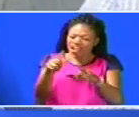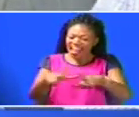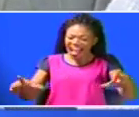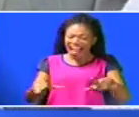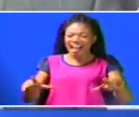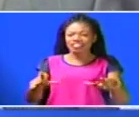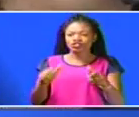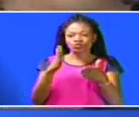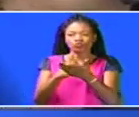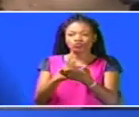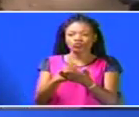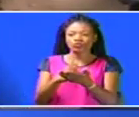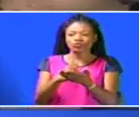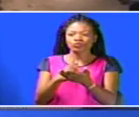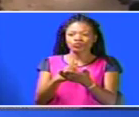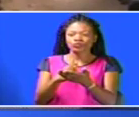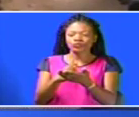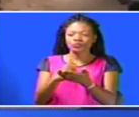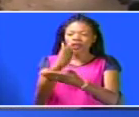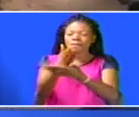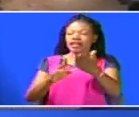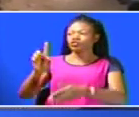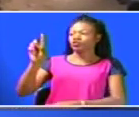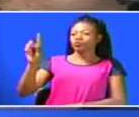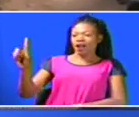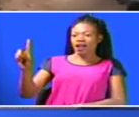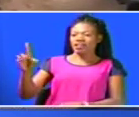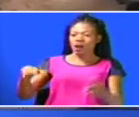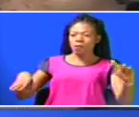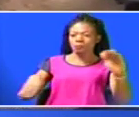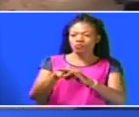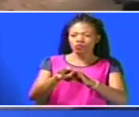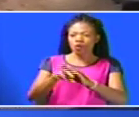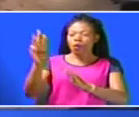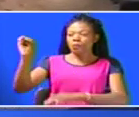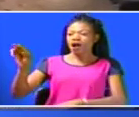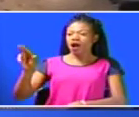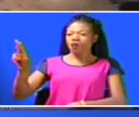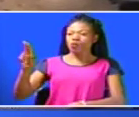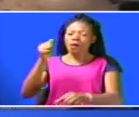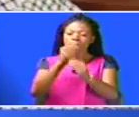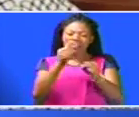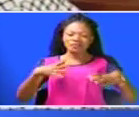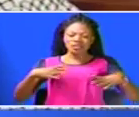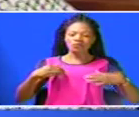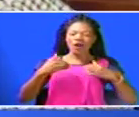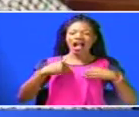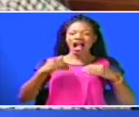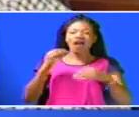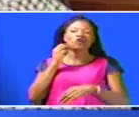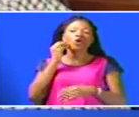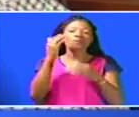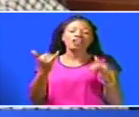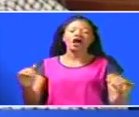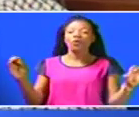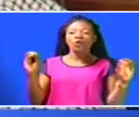original allottees. Awamu ya kwanza kuwafurusha watu kutoka Mau ilishuhudia watu kuachwa bila makazi, na sasa